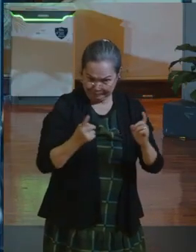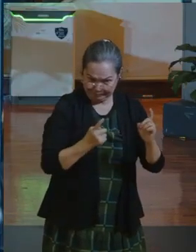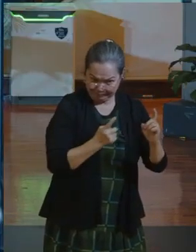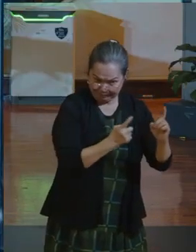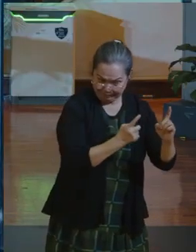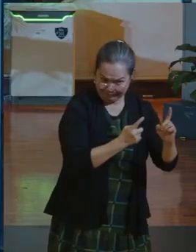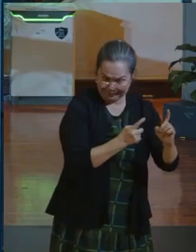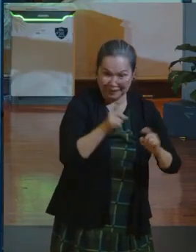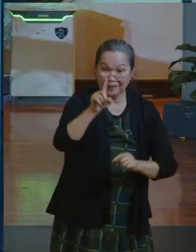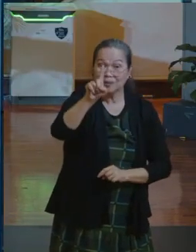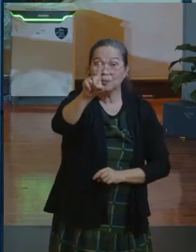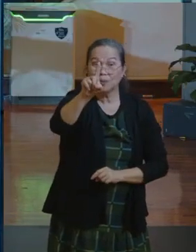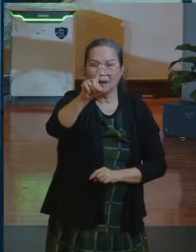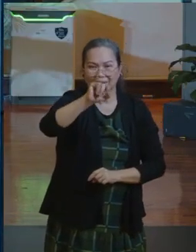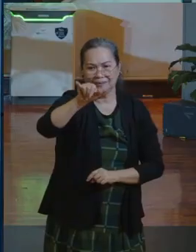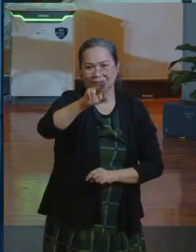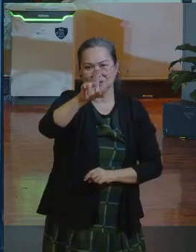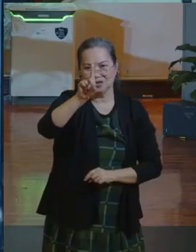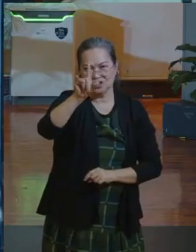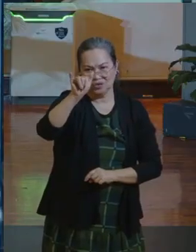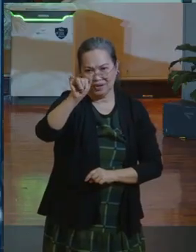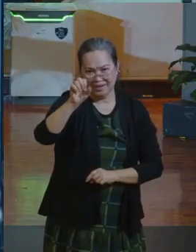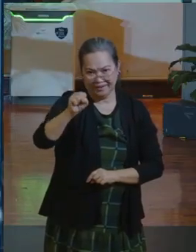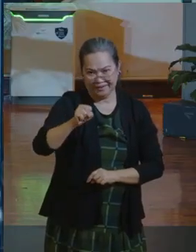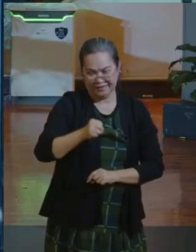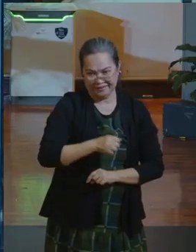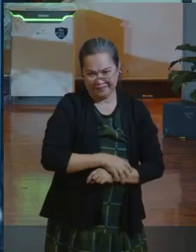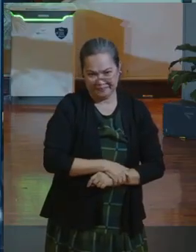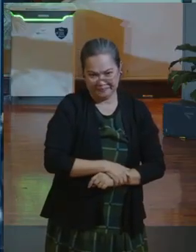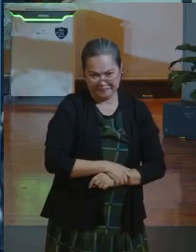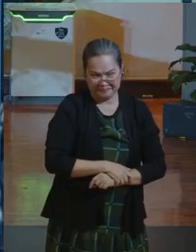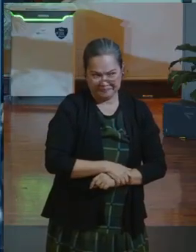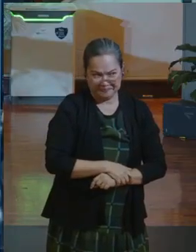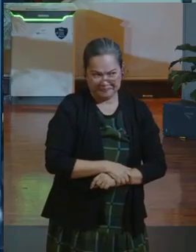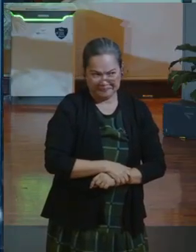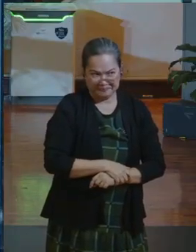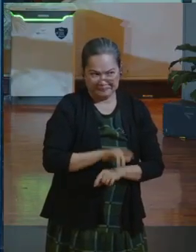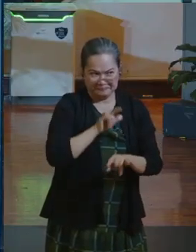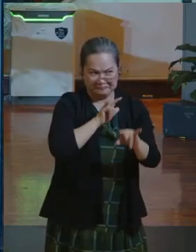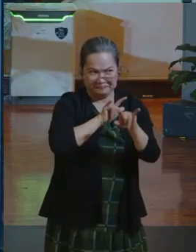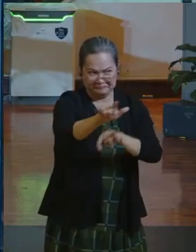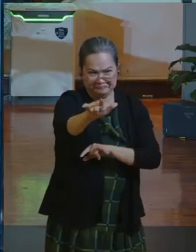na nga, yung isa, Judas, ay ipinagtanulo ng ating Panginoon.